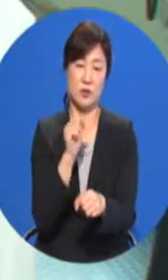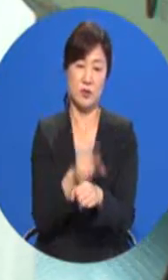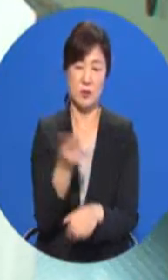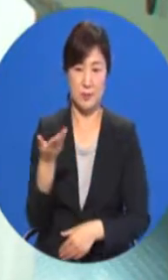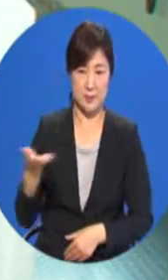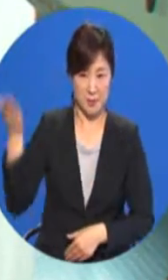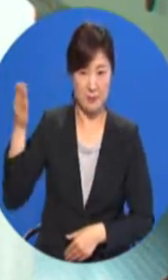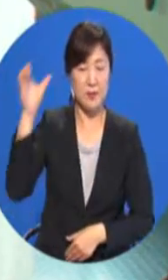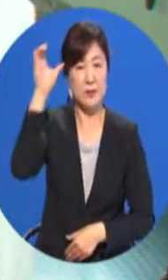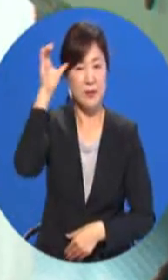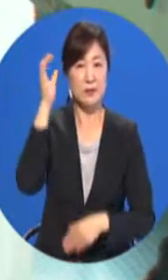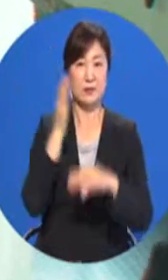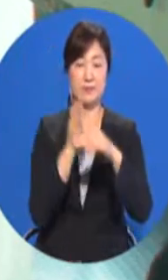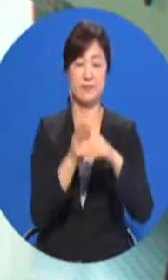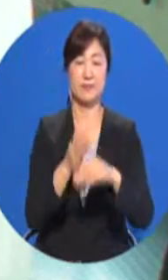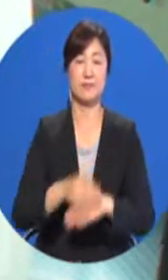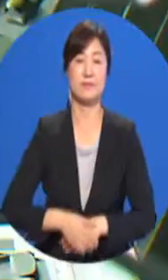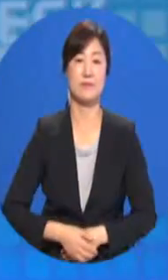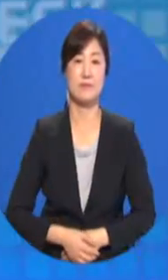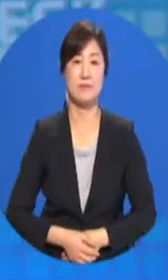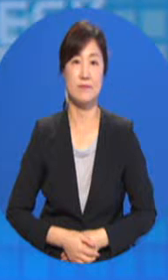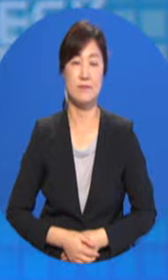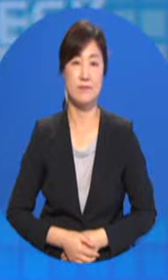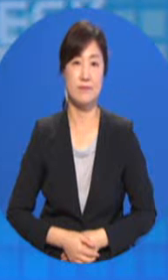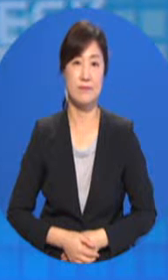있을 것으로 기대했습니다.